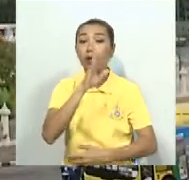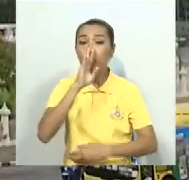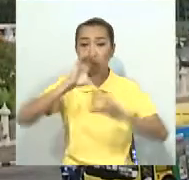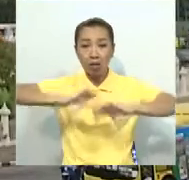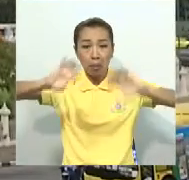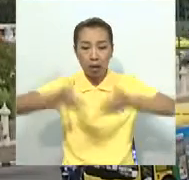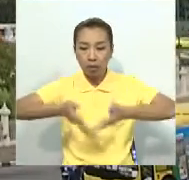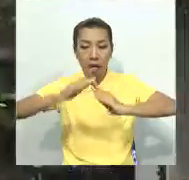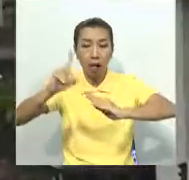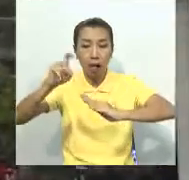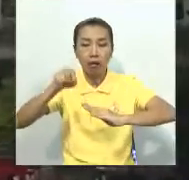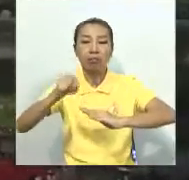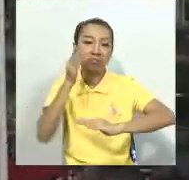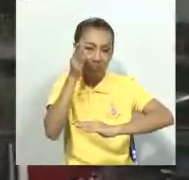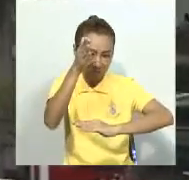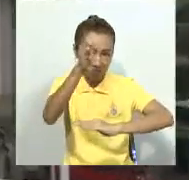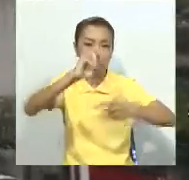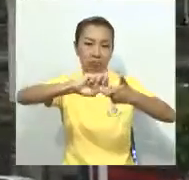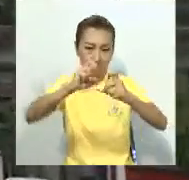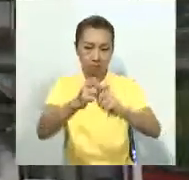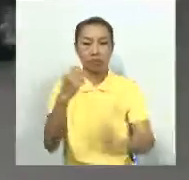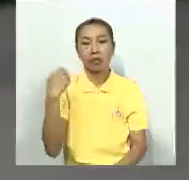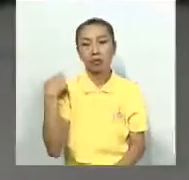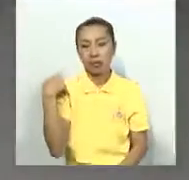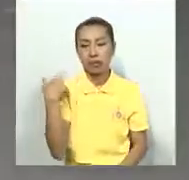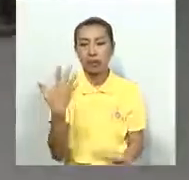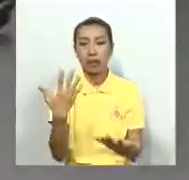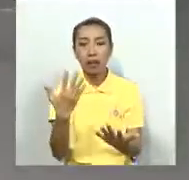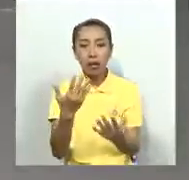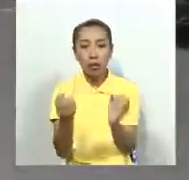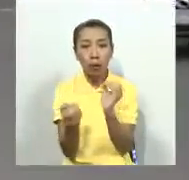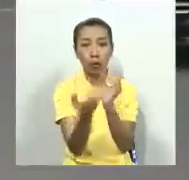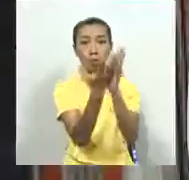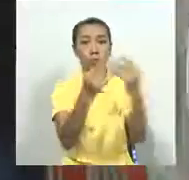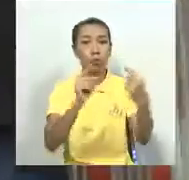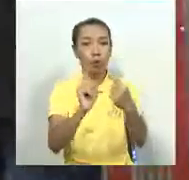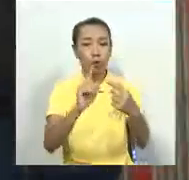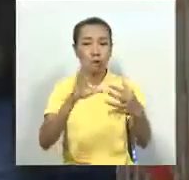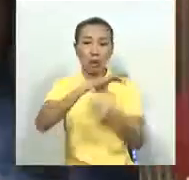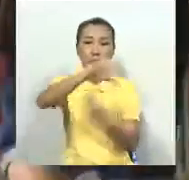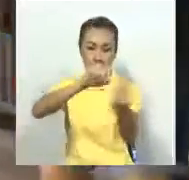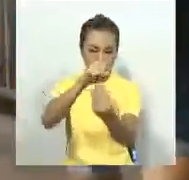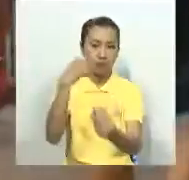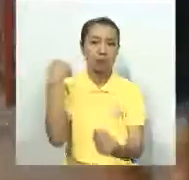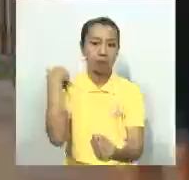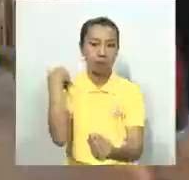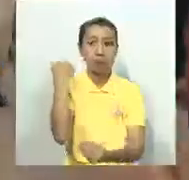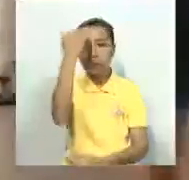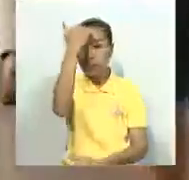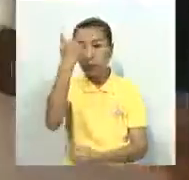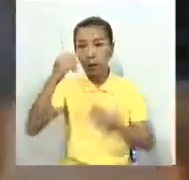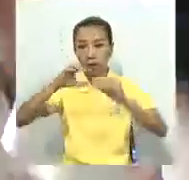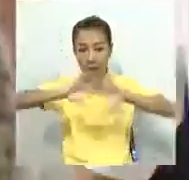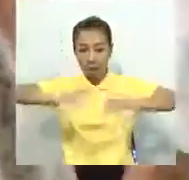รัฐบาลไม่ได้ก็จะเป็นปัญหาต่อไปในอนาคตก็จะมีผลพวงไปจนถึงเรื่องของเศรษฐกิจด้วยนะคะเพราะว่